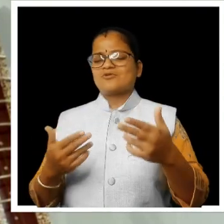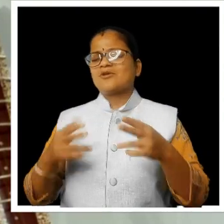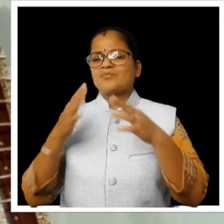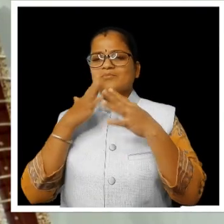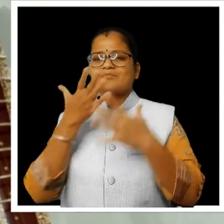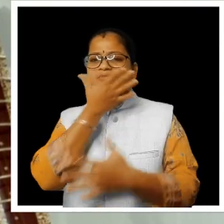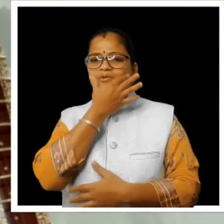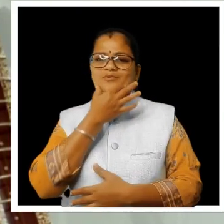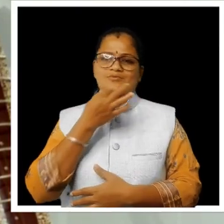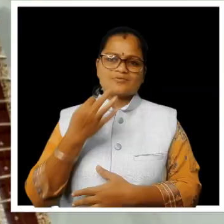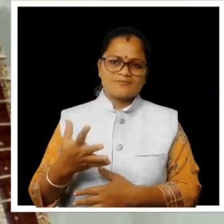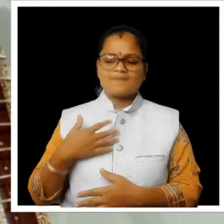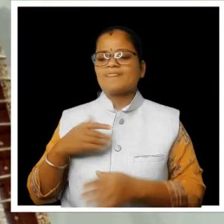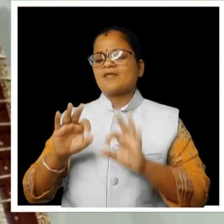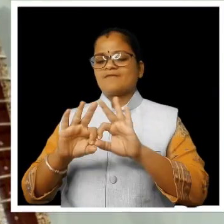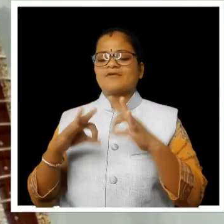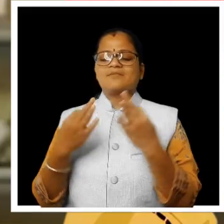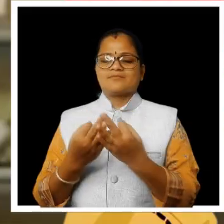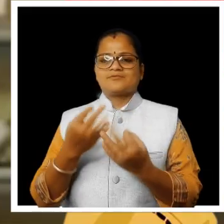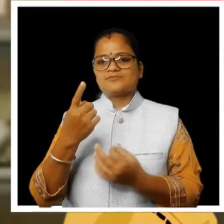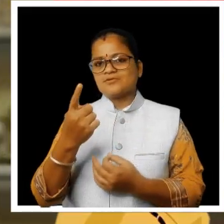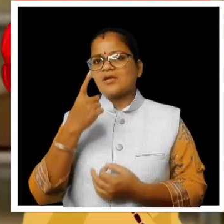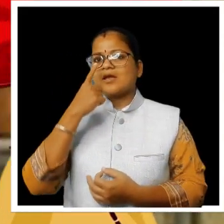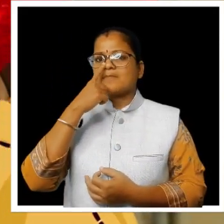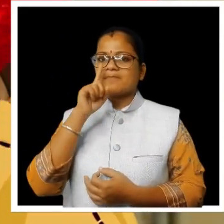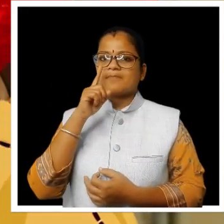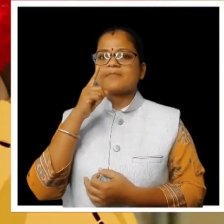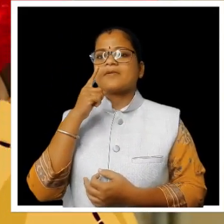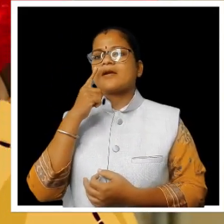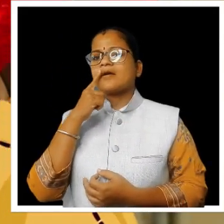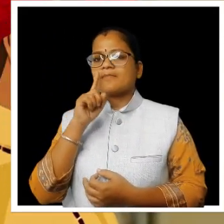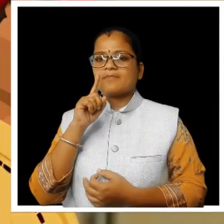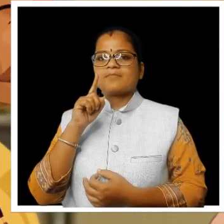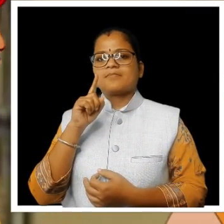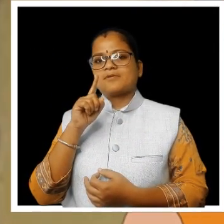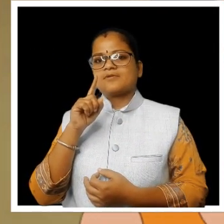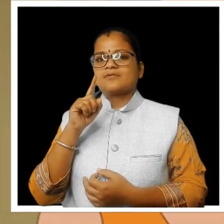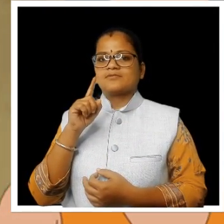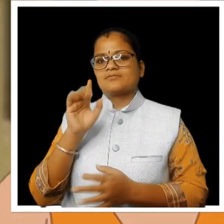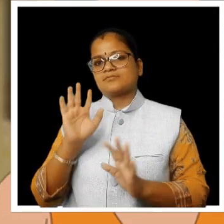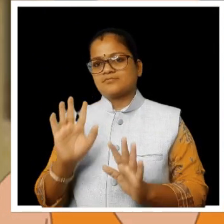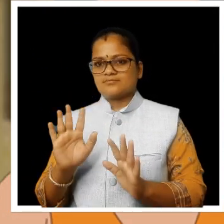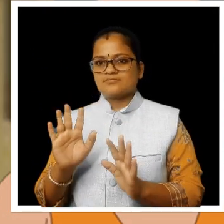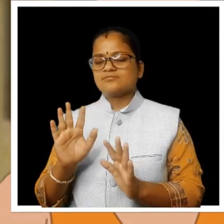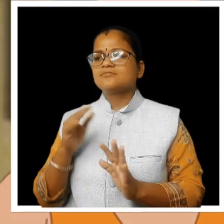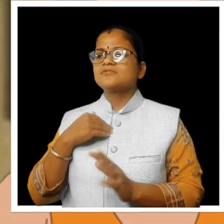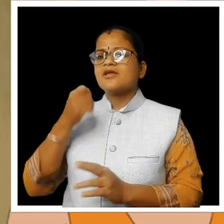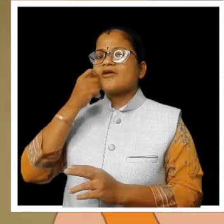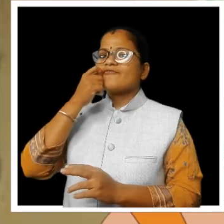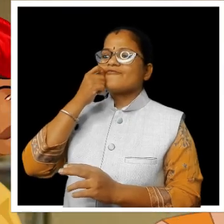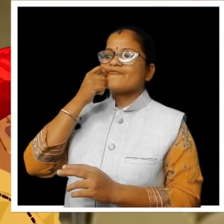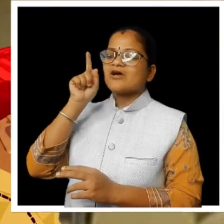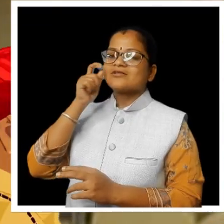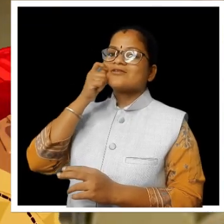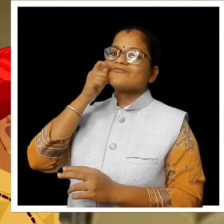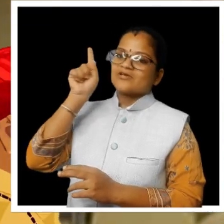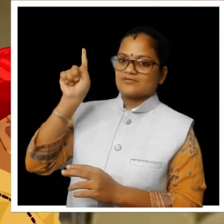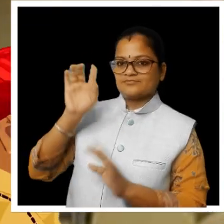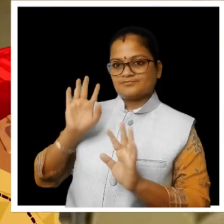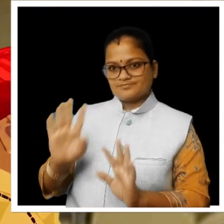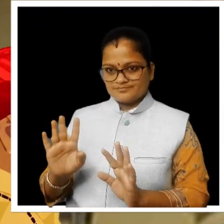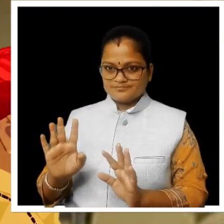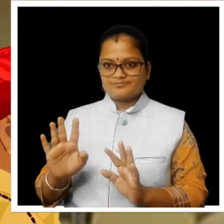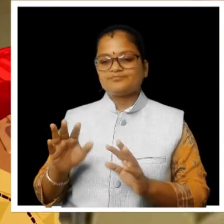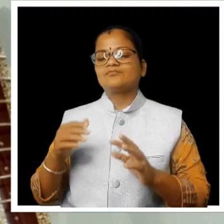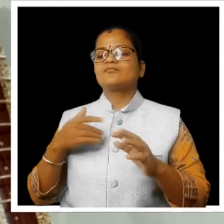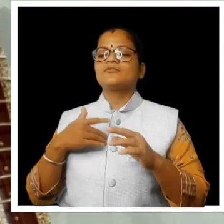ಸಣ್ಣ ಅದ್ಭುತವಾದಂಥ ಒಂದು ಕತೆ. ಒಂದು ಸಣ್ಣ ಕುಟುಂಬ, ಅಪ್ಪ ಮಗ, ಅಮ್ಮ ಇಲ್ಲ, ಹೆಂಡತಿ ಗರ್ಭಿಣಿ, ಸ್ವಲ್ಪ ಬಡತನದಲ್ಲಿ